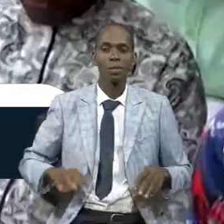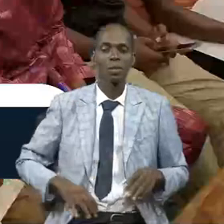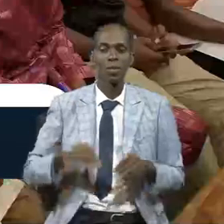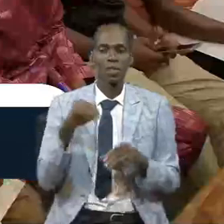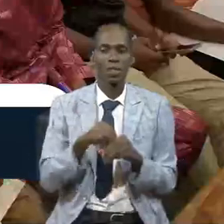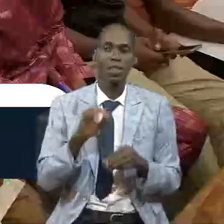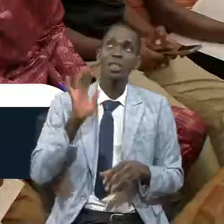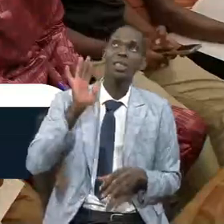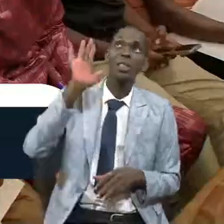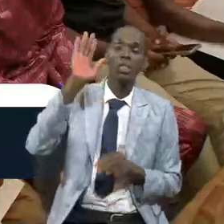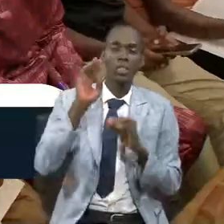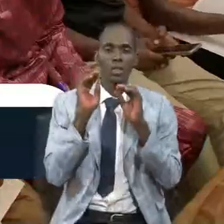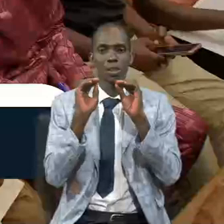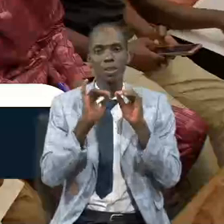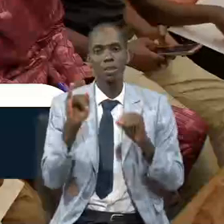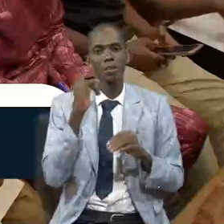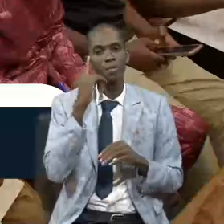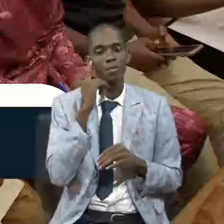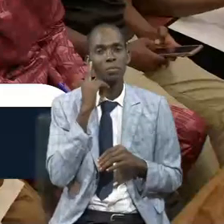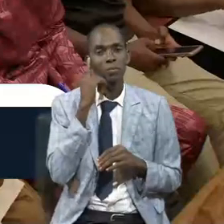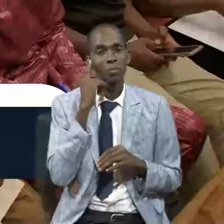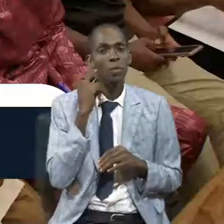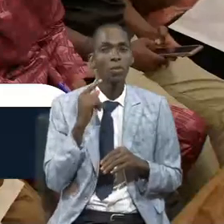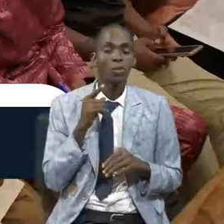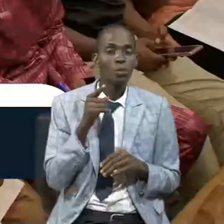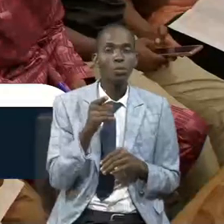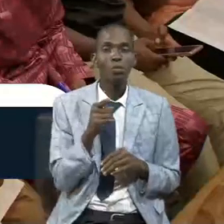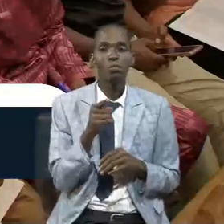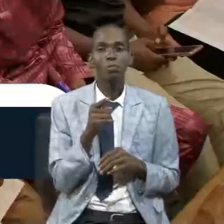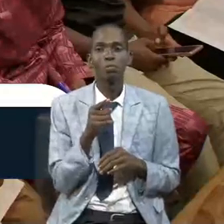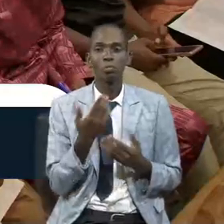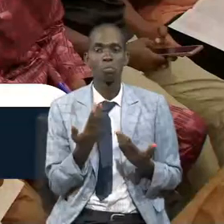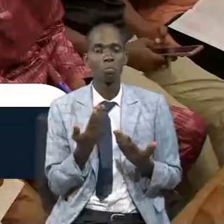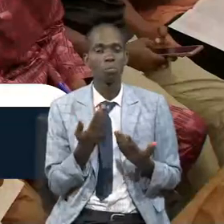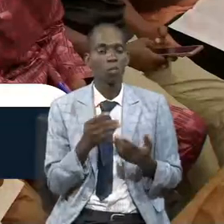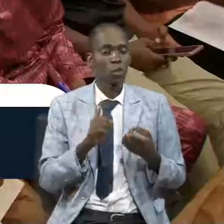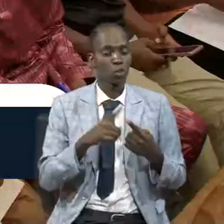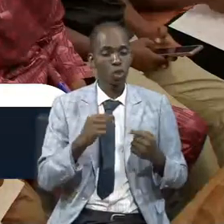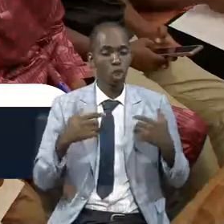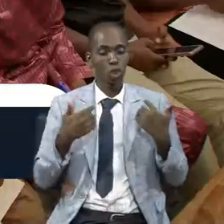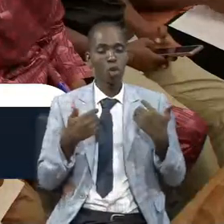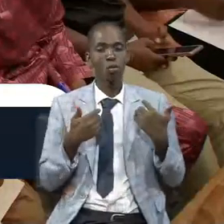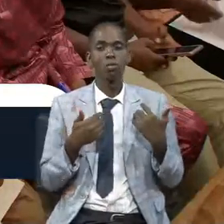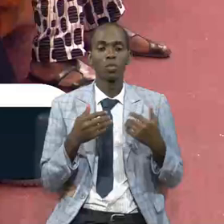de Christ dans son enseignement. Nous appartenons